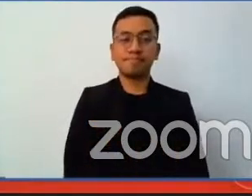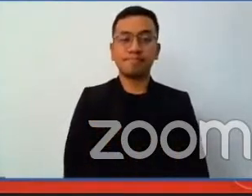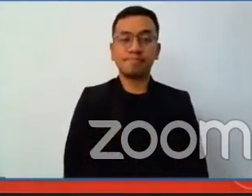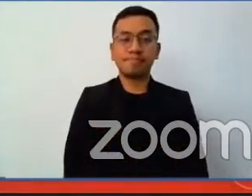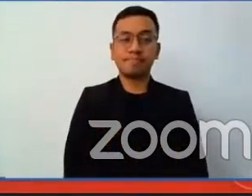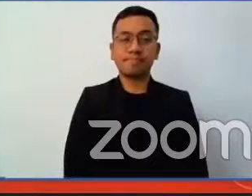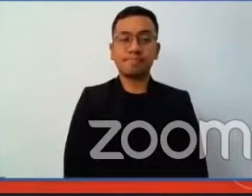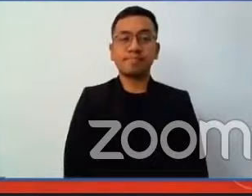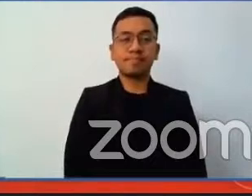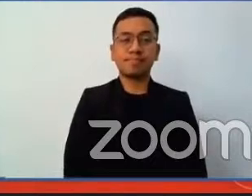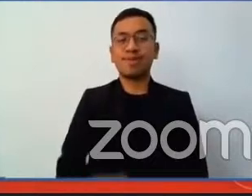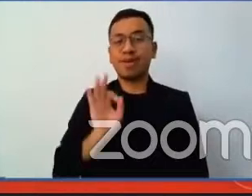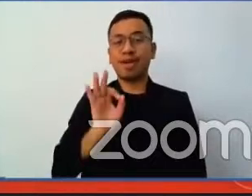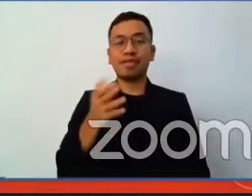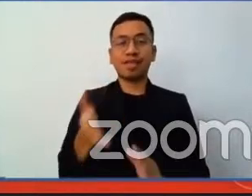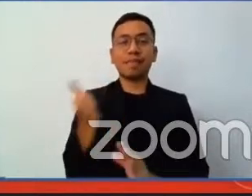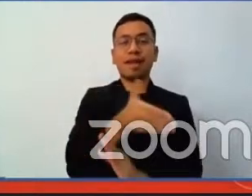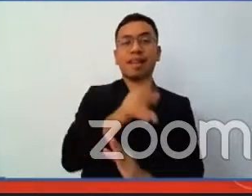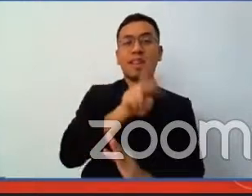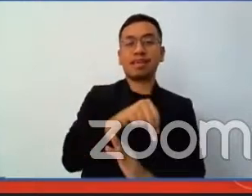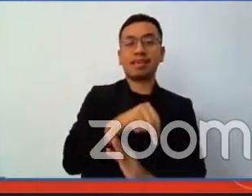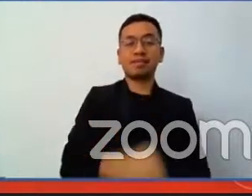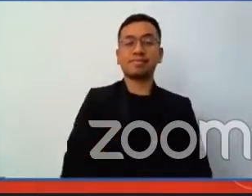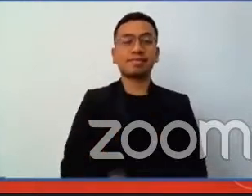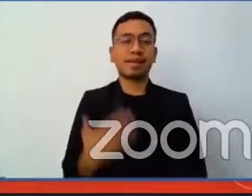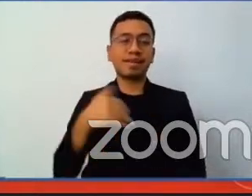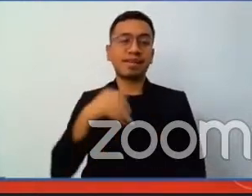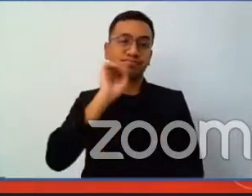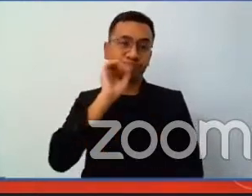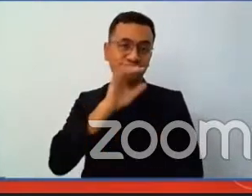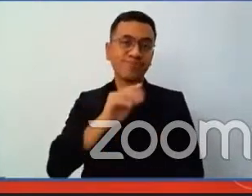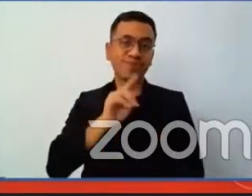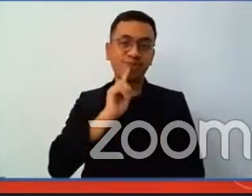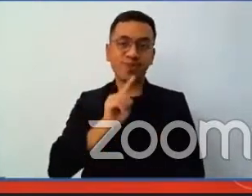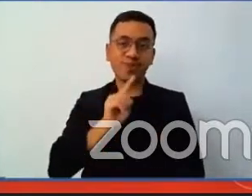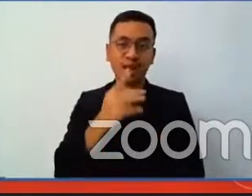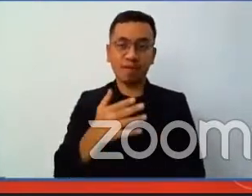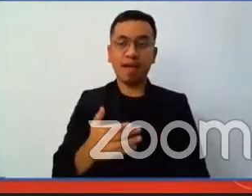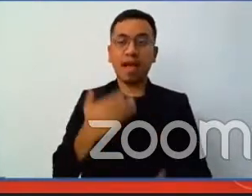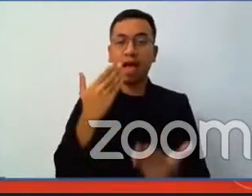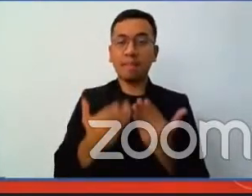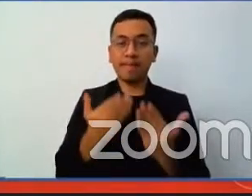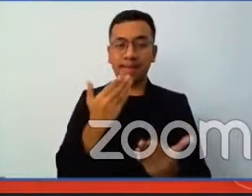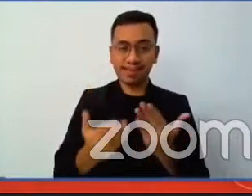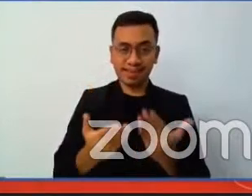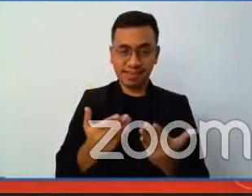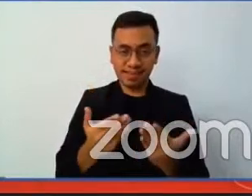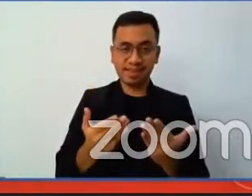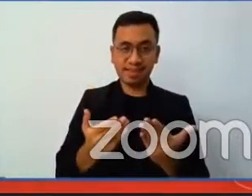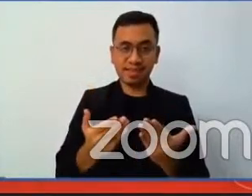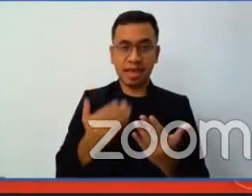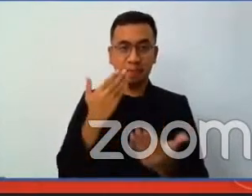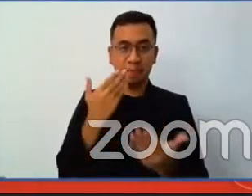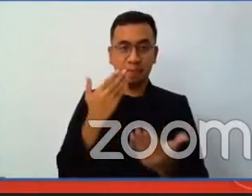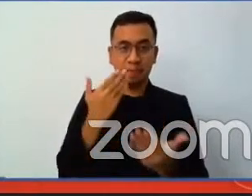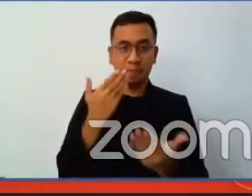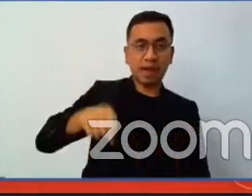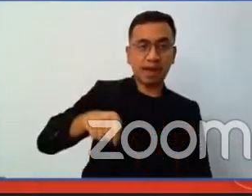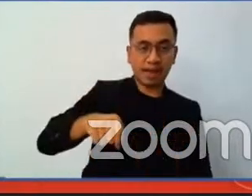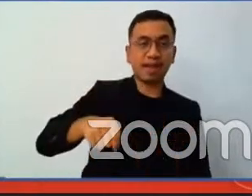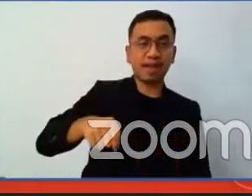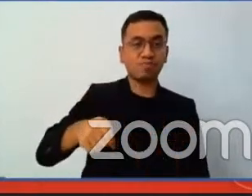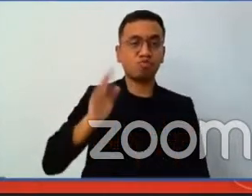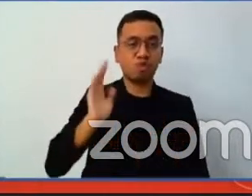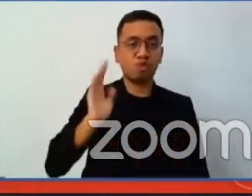saya kembali lagi di slide sebelumnya ketika saya menjelaskan tentang aplikasi atau platform yang sebelumnya saya gunakan